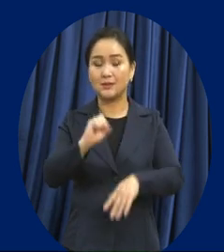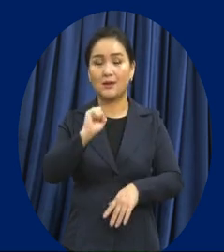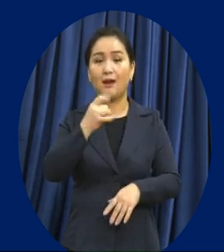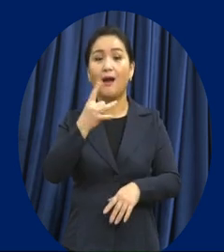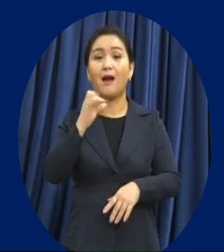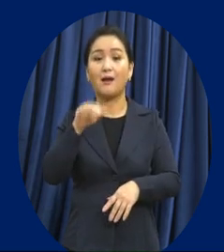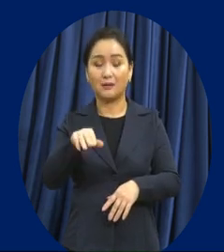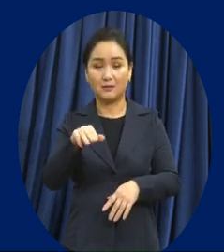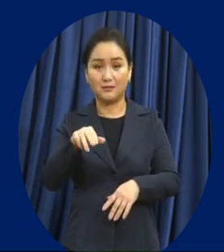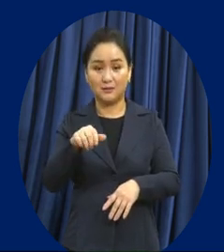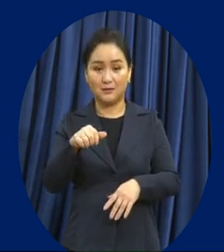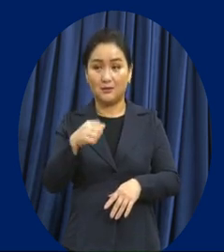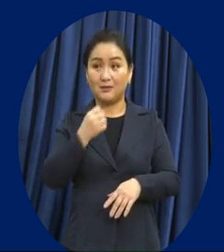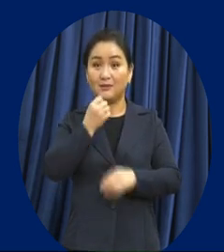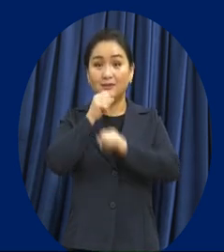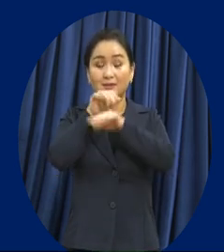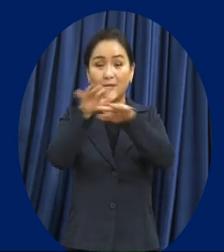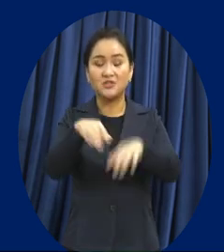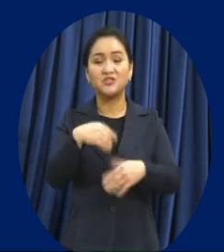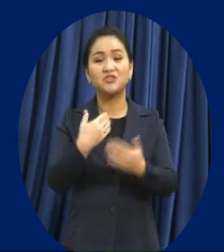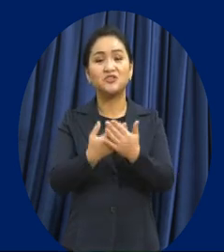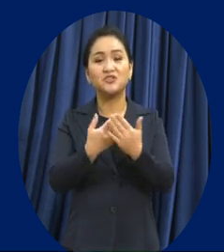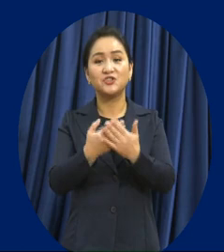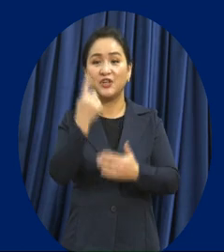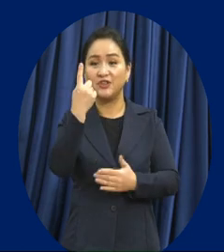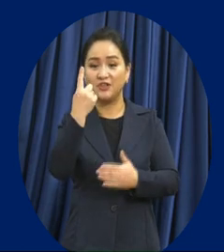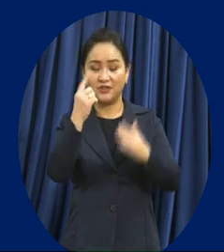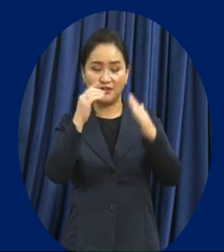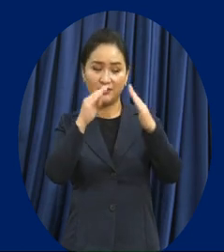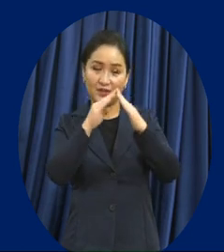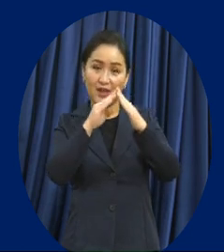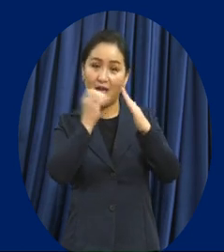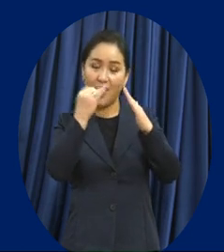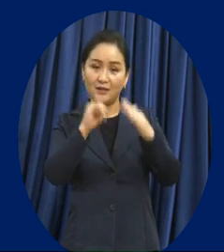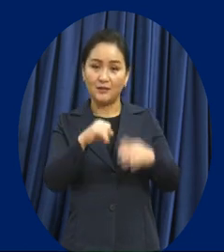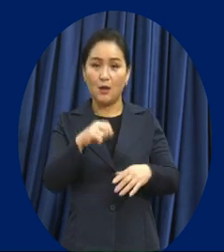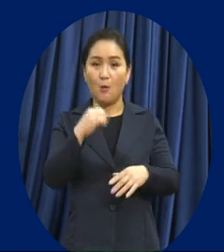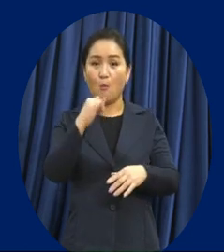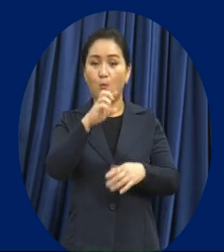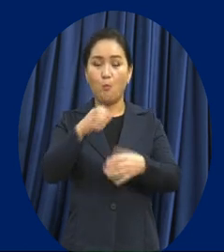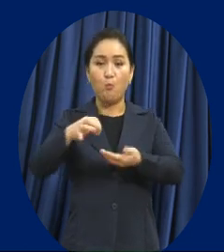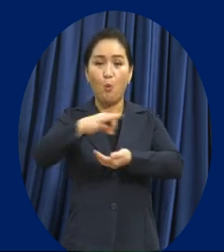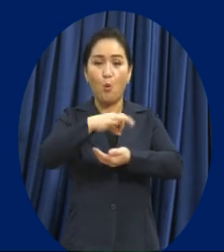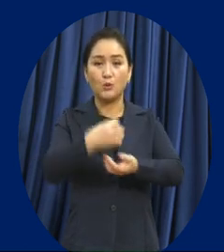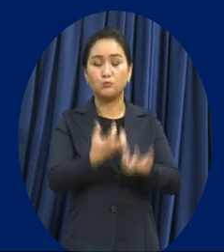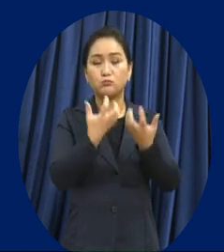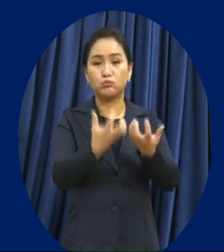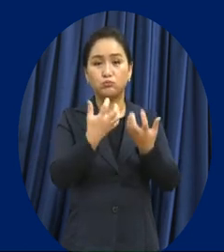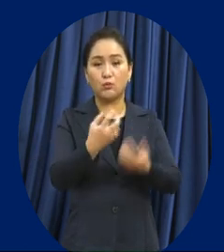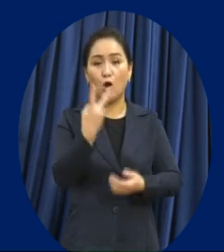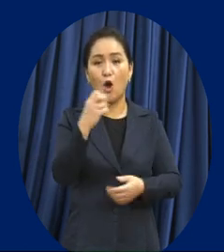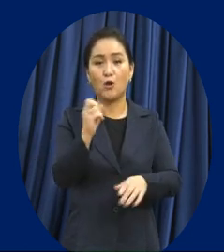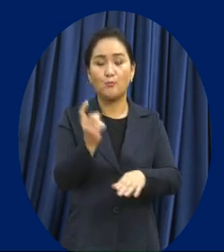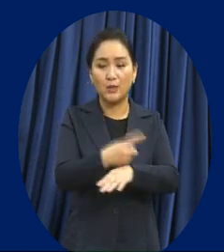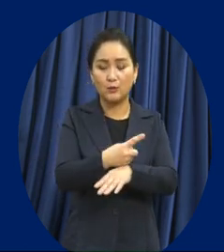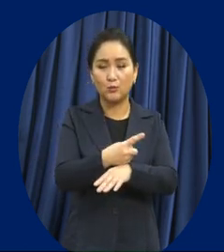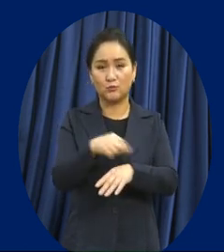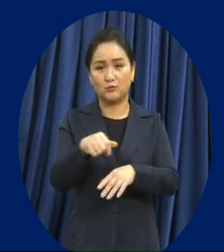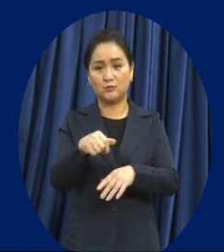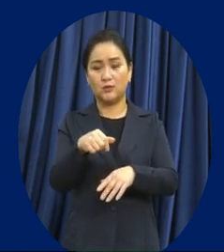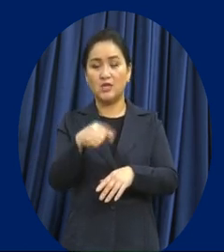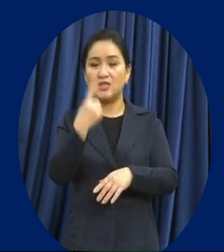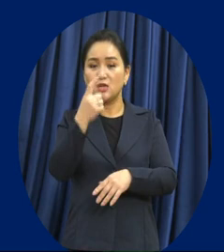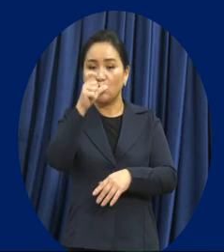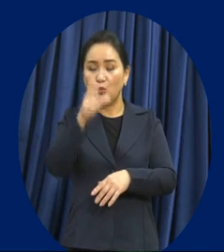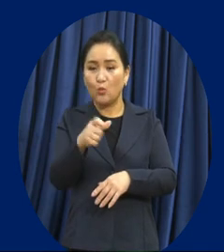ингээд дамжиж байхад нэг айлд бол дунджаар бид нар бууцаа жигнэхэд нэг 20 минут ингээд салаад одоо бусад зүйлээ идэхэд бол нэг хүнд бол